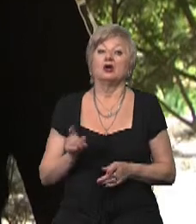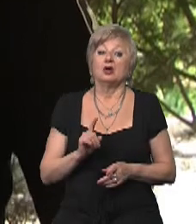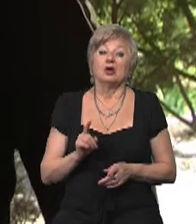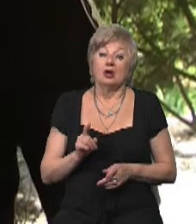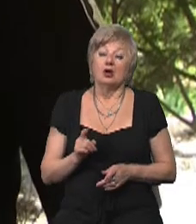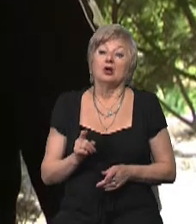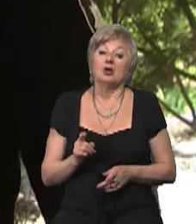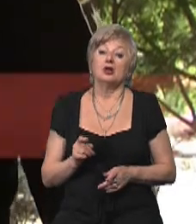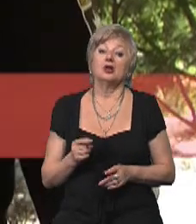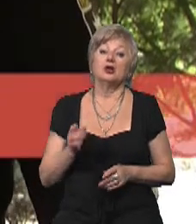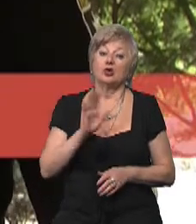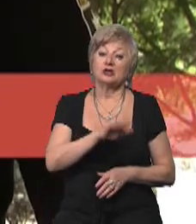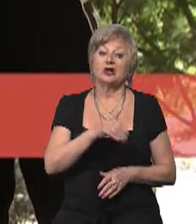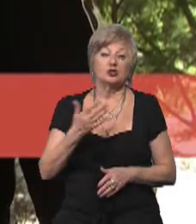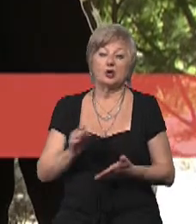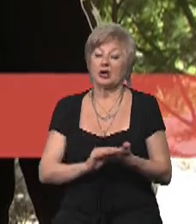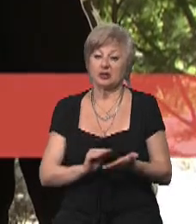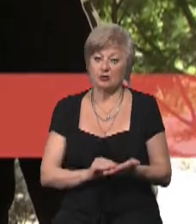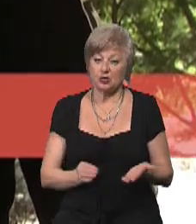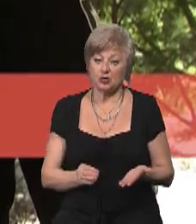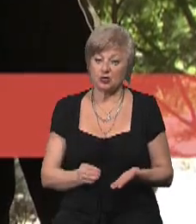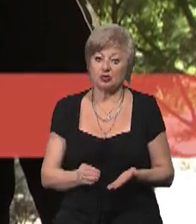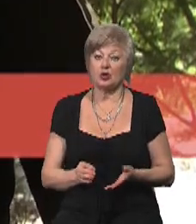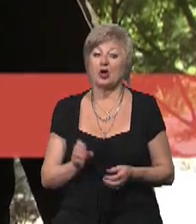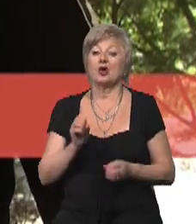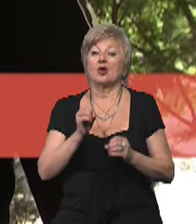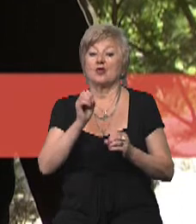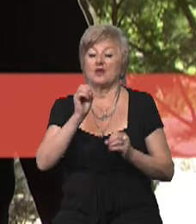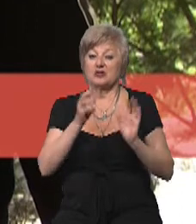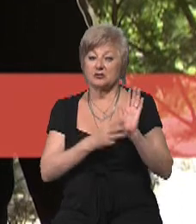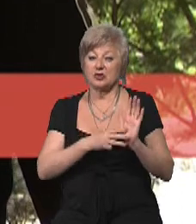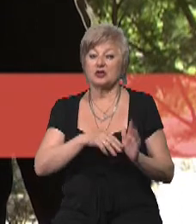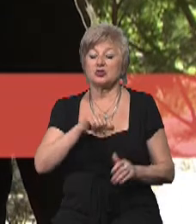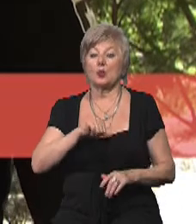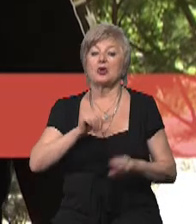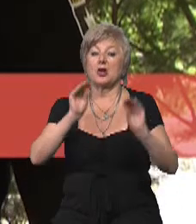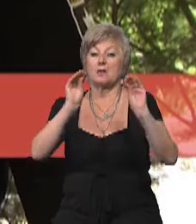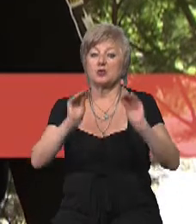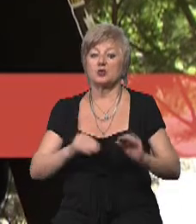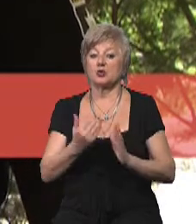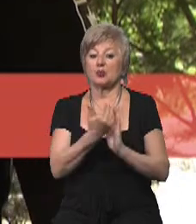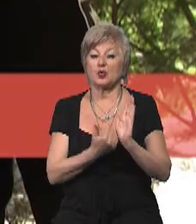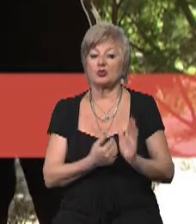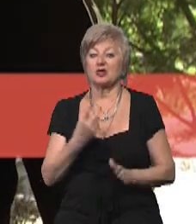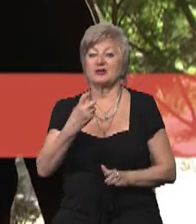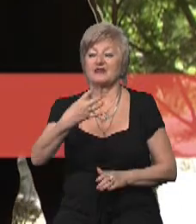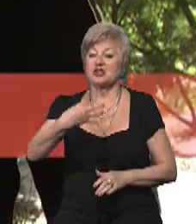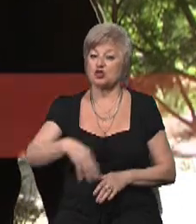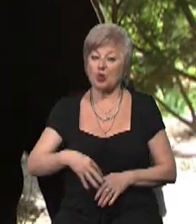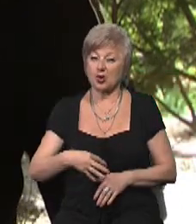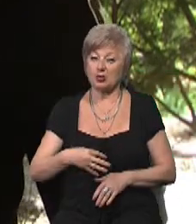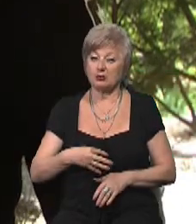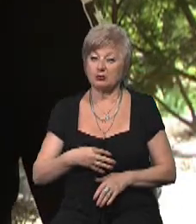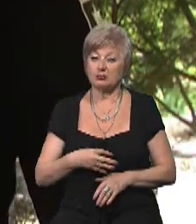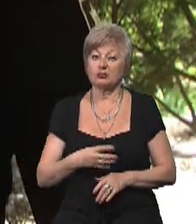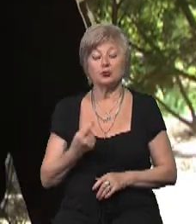правими і вирішується конфлікт на місці. У 2018 році було складено протоколів близько 240,